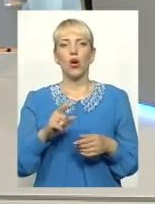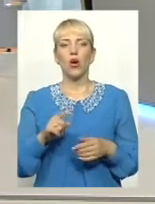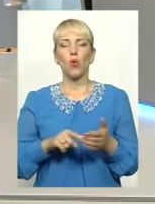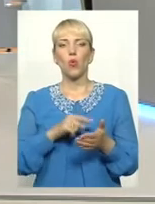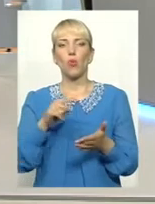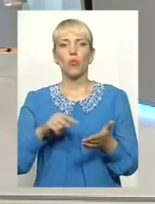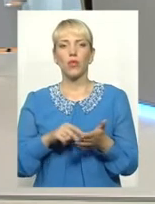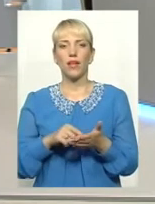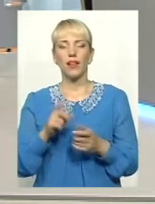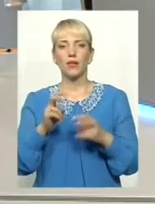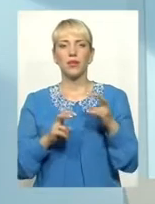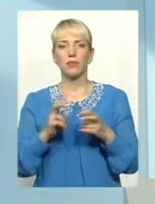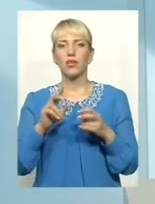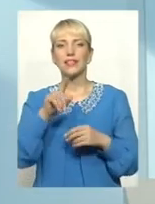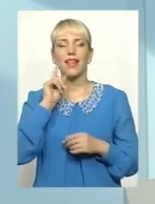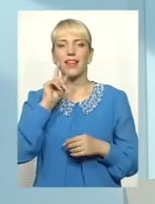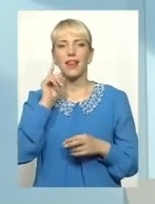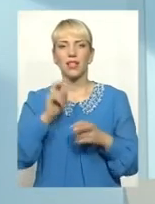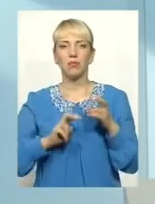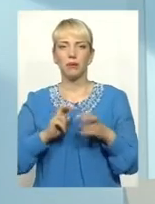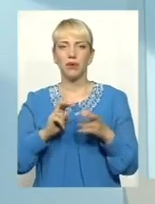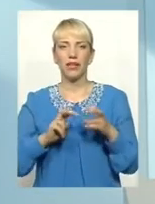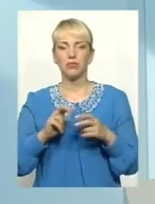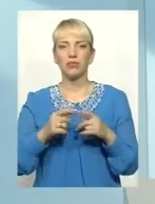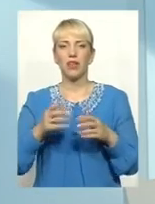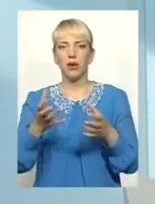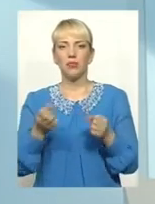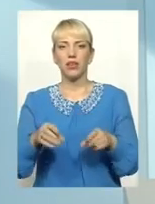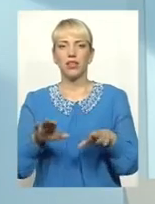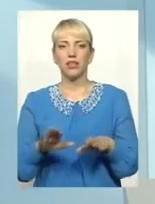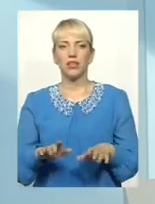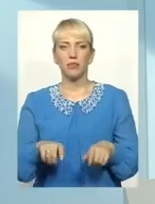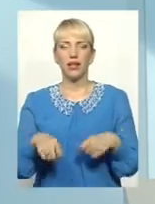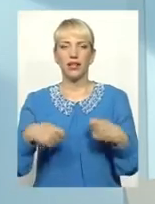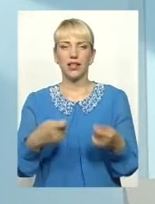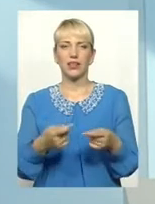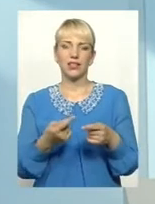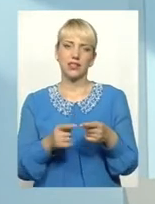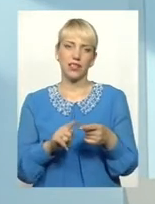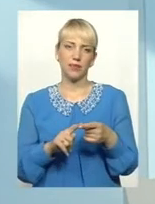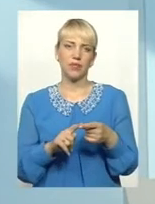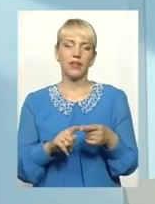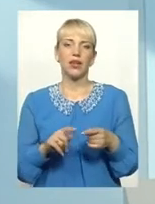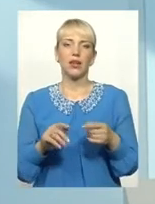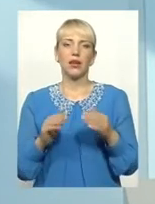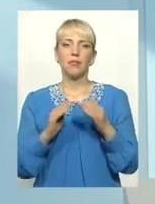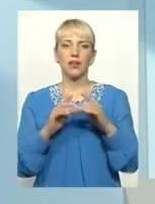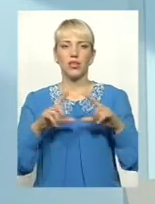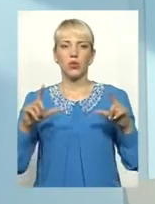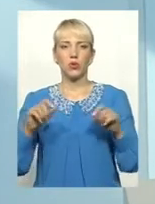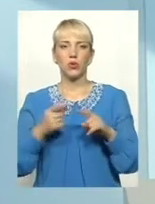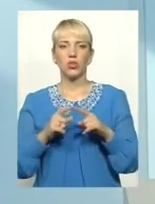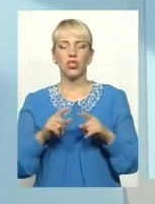і благоустрою міста, прийняли рішення просто передати цей притулок. Це технічна процедура, через рішення